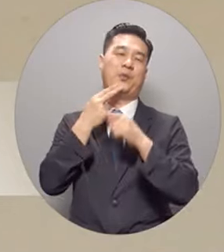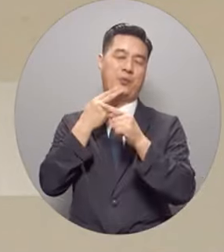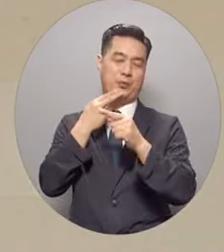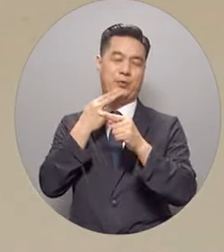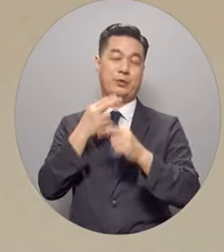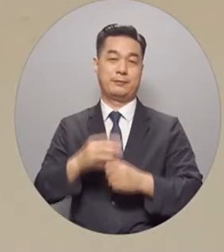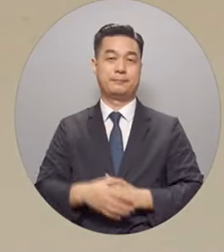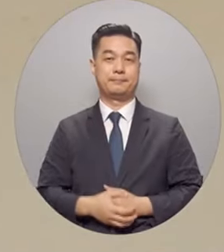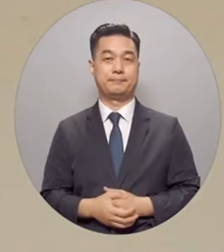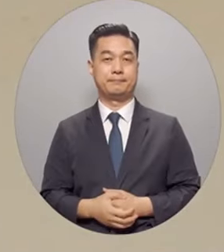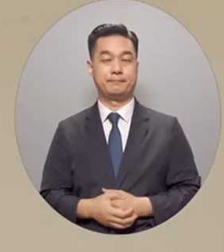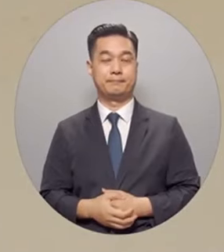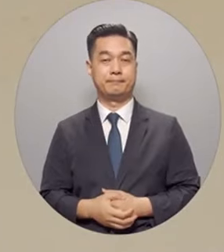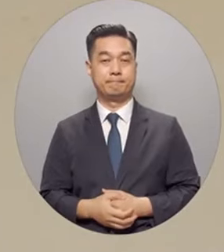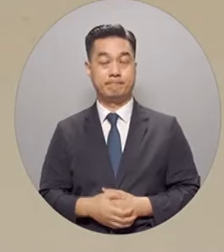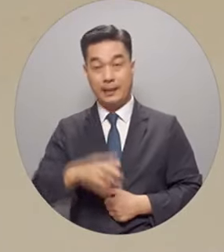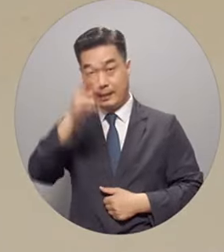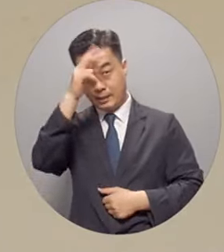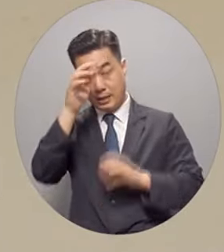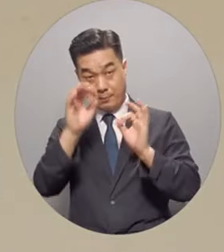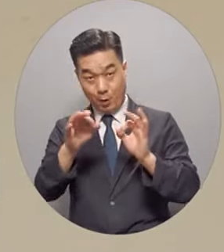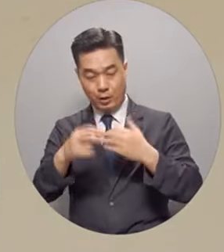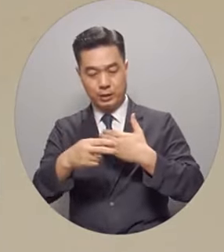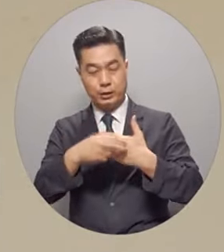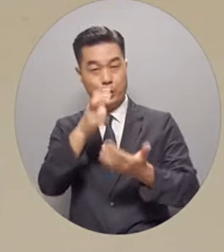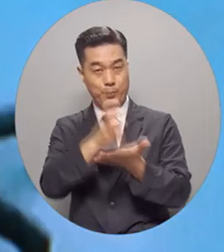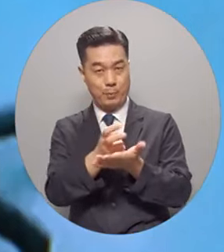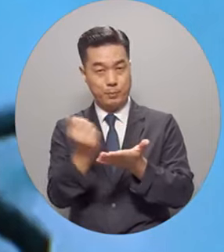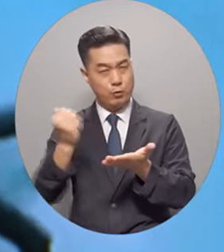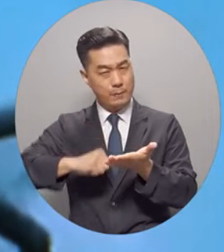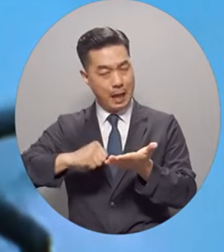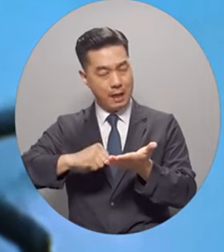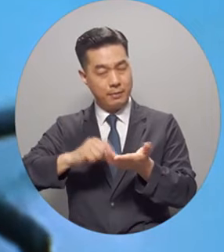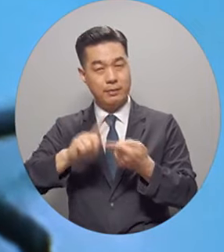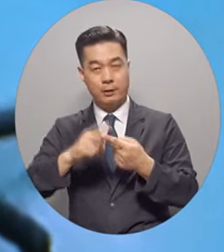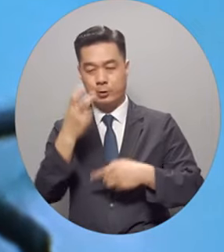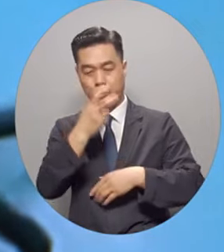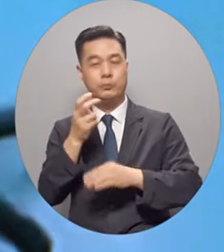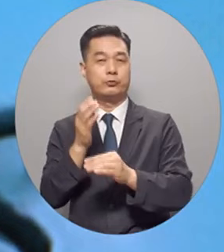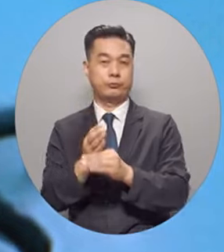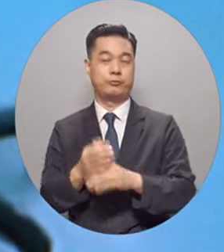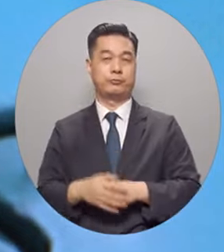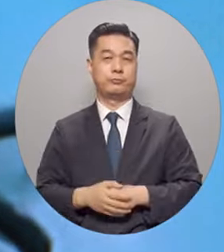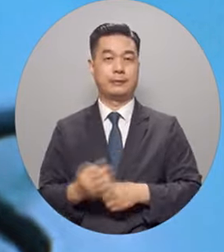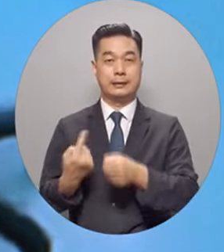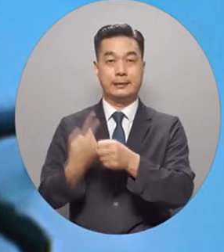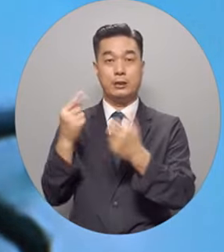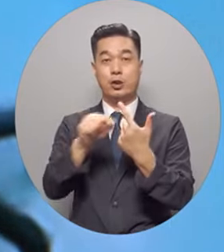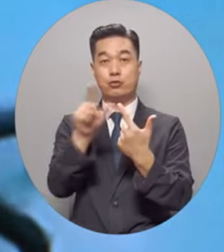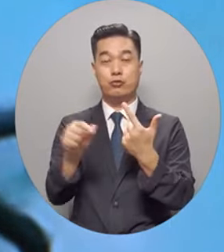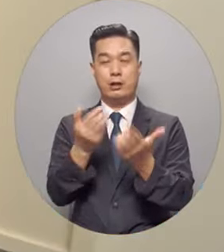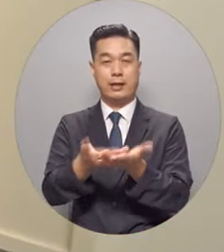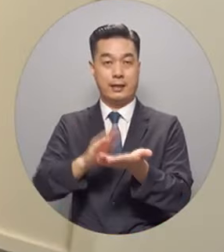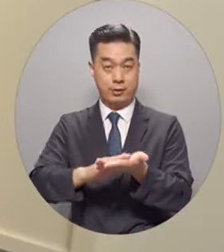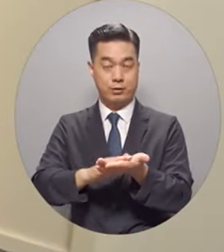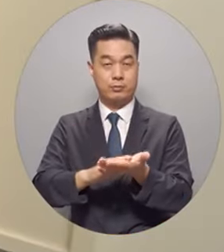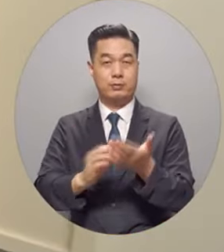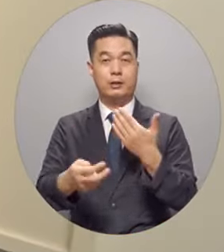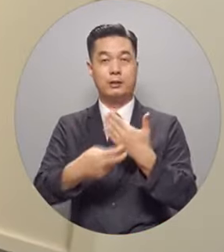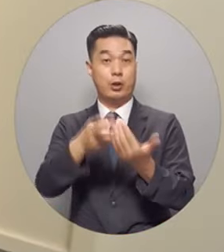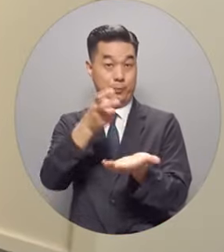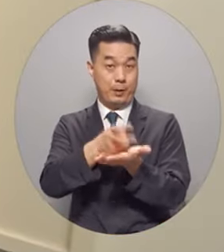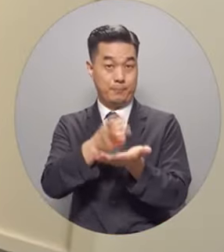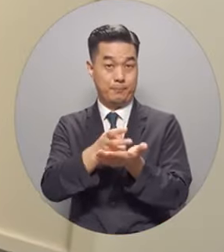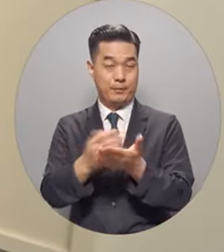드러났습니다 이에 경찰은 의료법 위반 혐의 적용도 검토 중입니다 작년 6월 개정된 의료법에 따르면